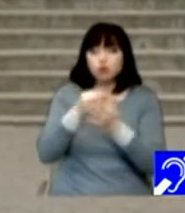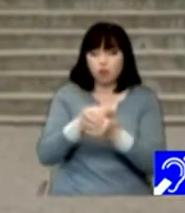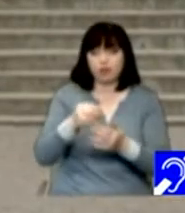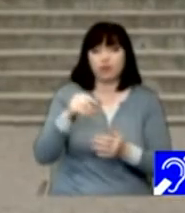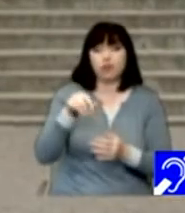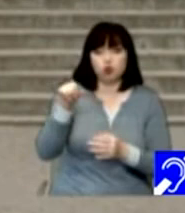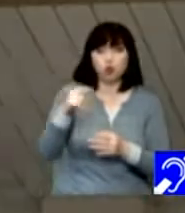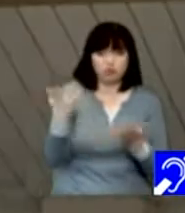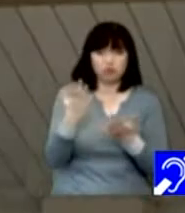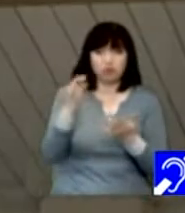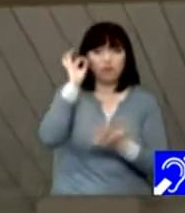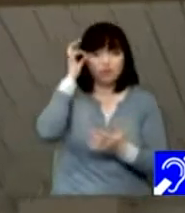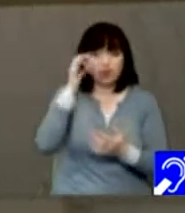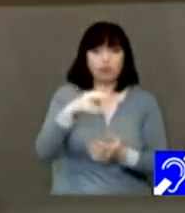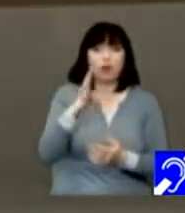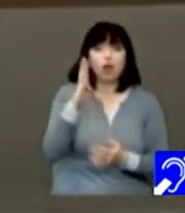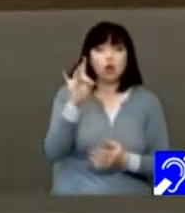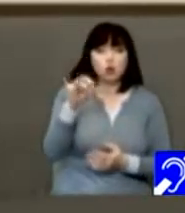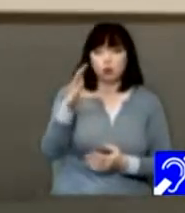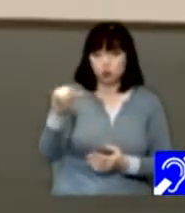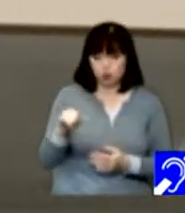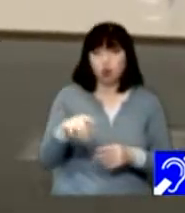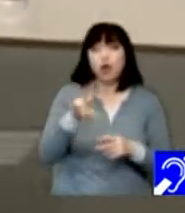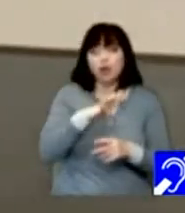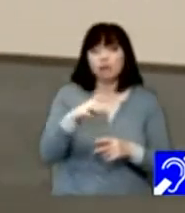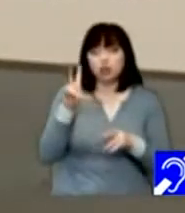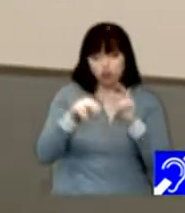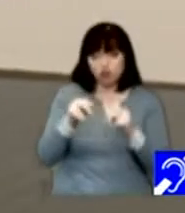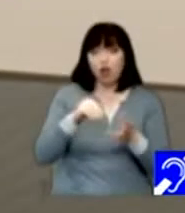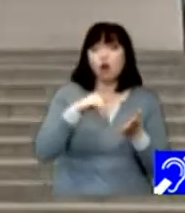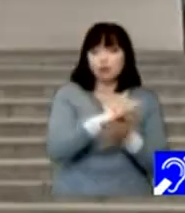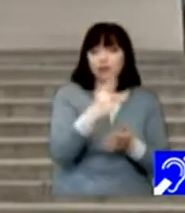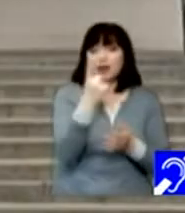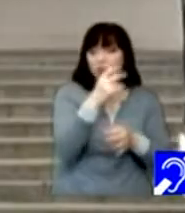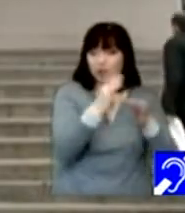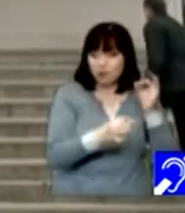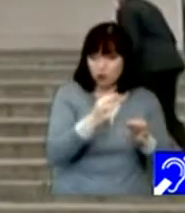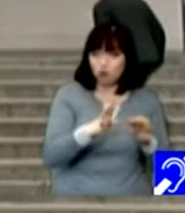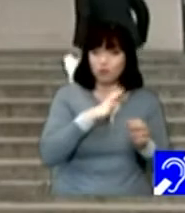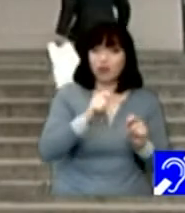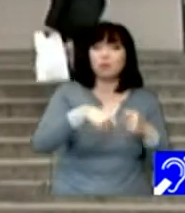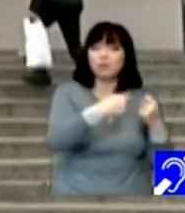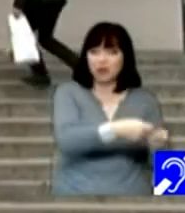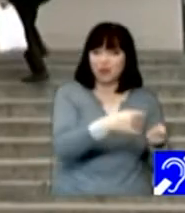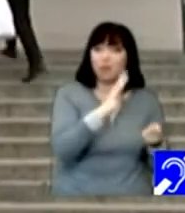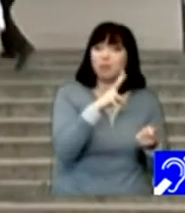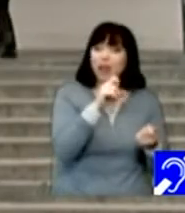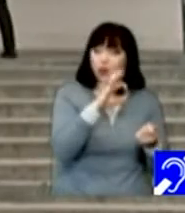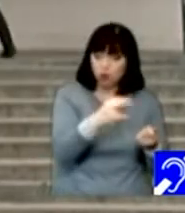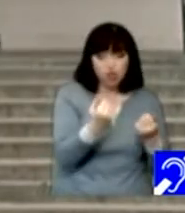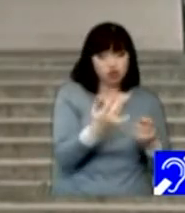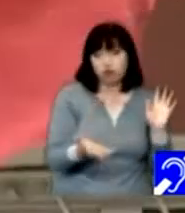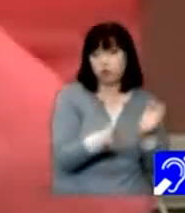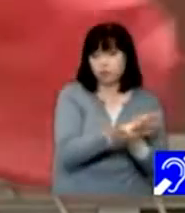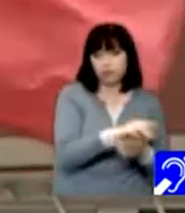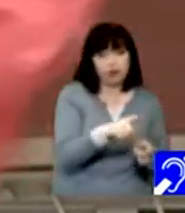Vladimir Rusu. Curtea a anulat în acest fel decizia primei instanțe prin care cele două imobile i-au fost atribuite lui Vaceslav Platon.